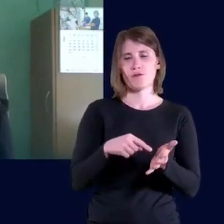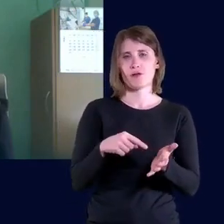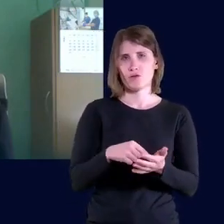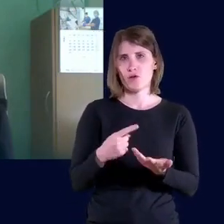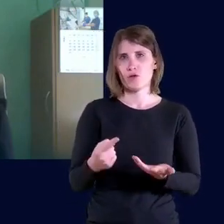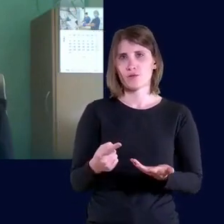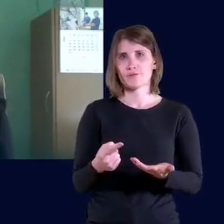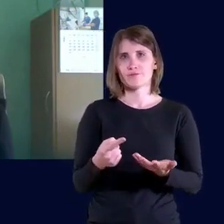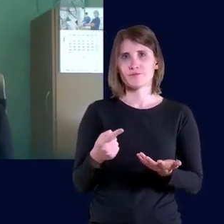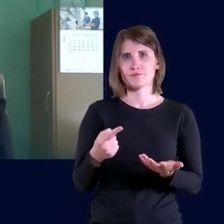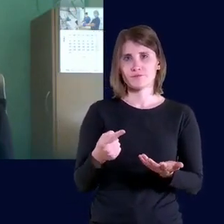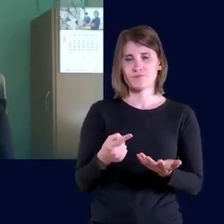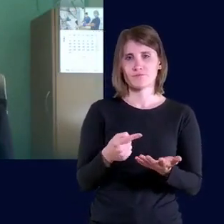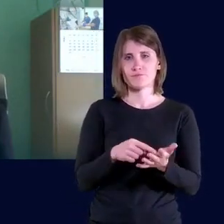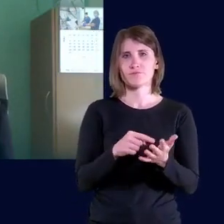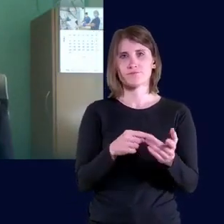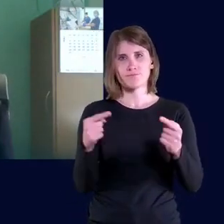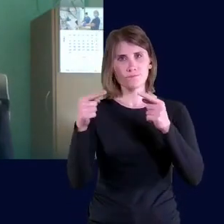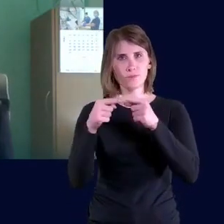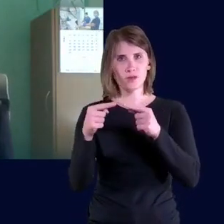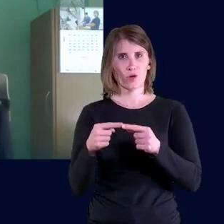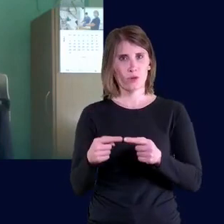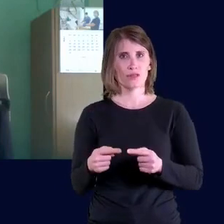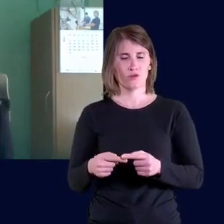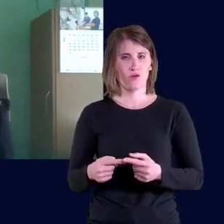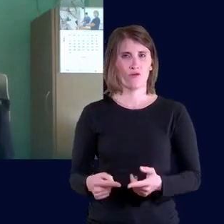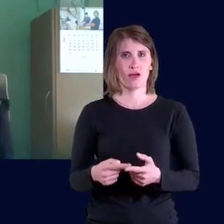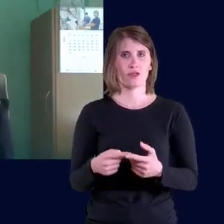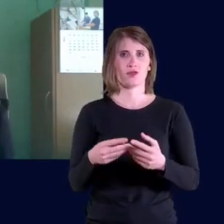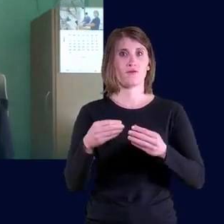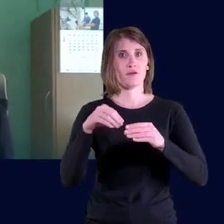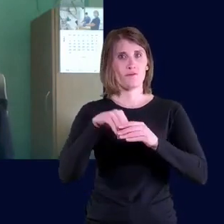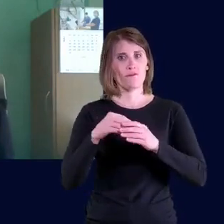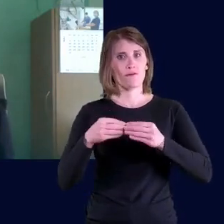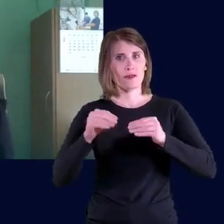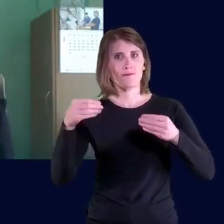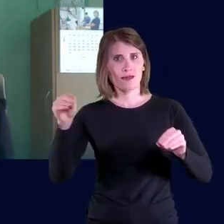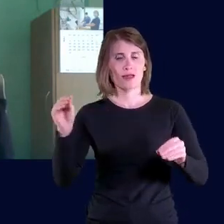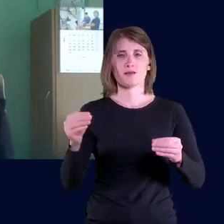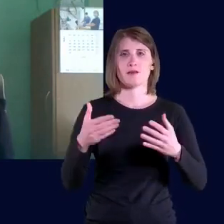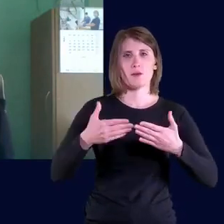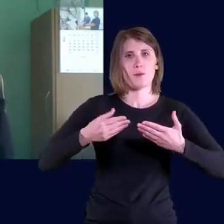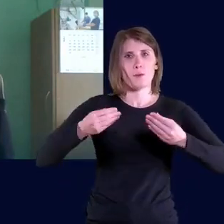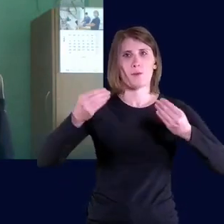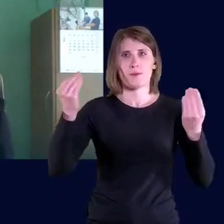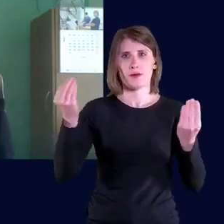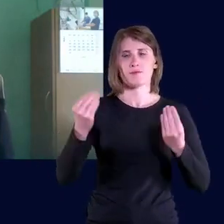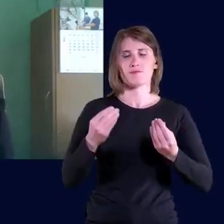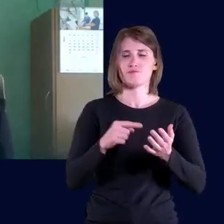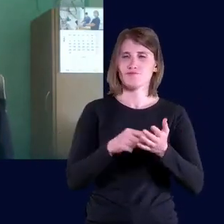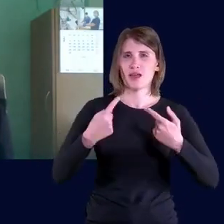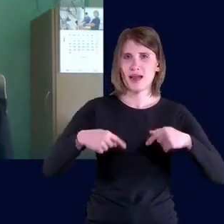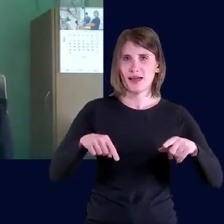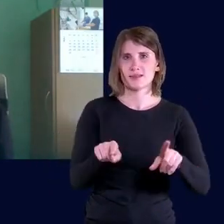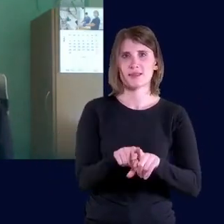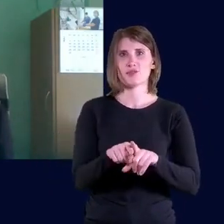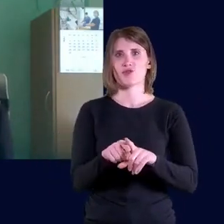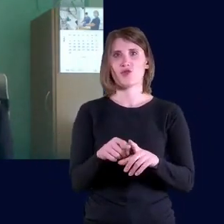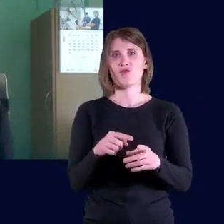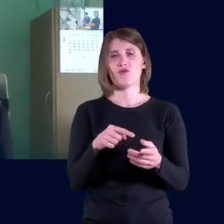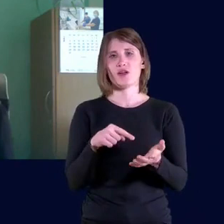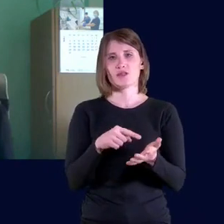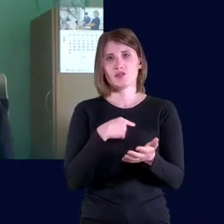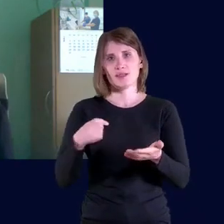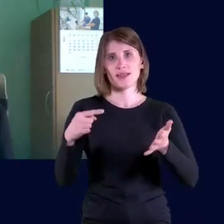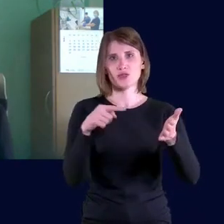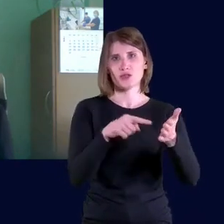takie taki dostosowywać już bardzo rozbudowanym zakresie w ten sposób realizować ten cel